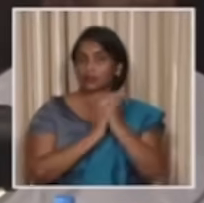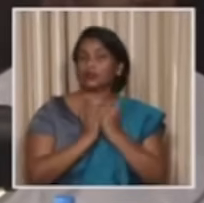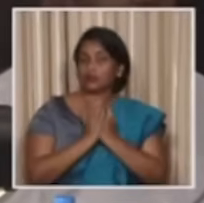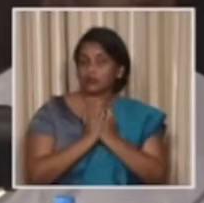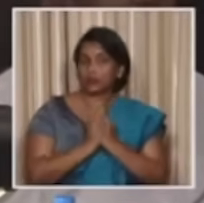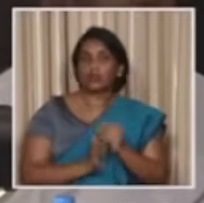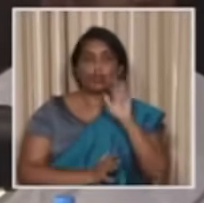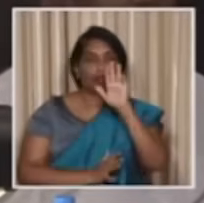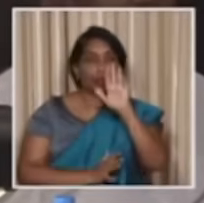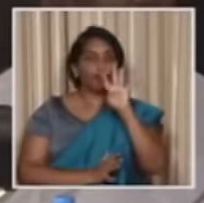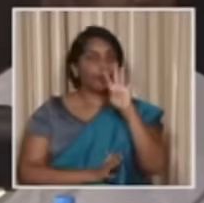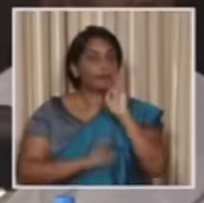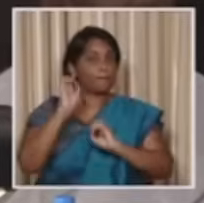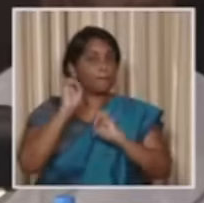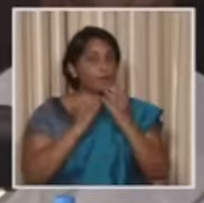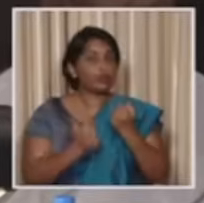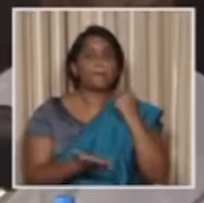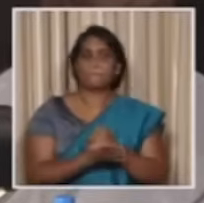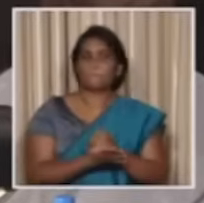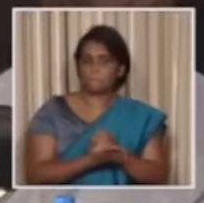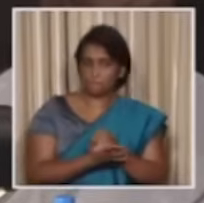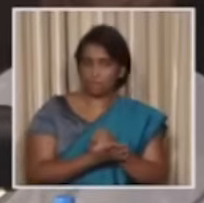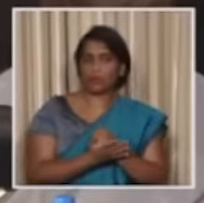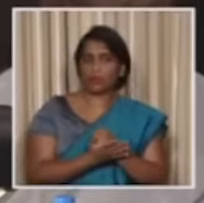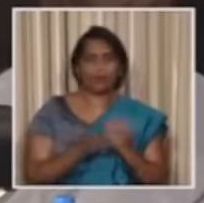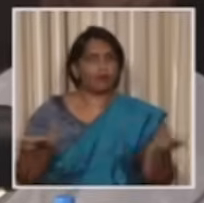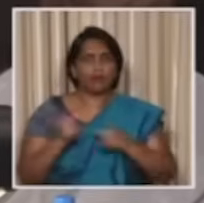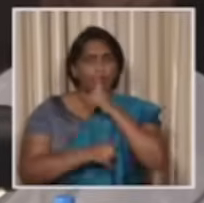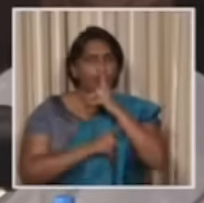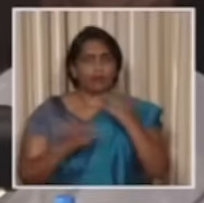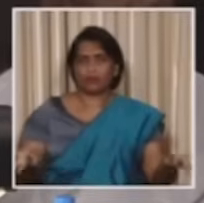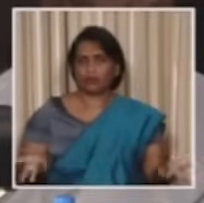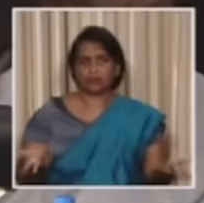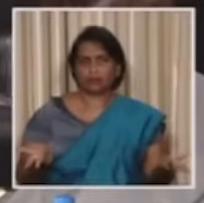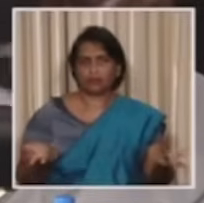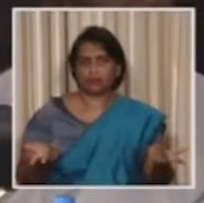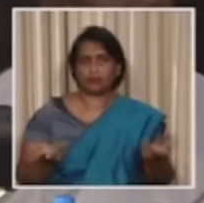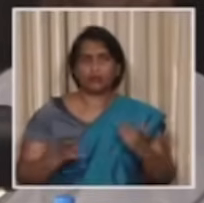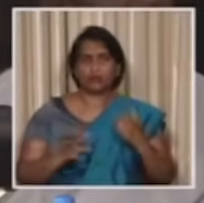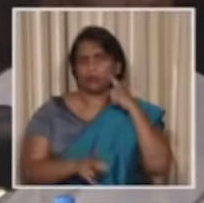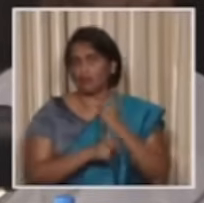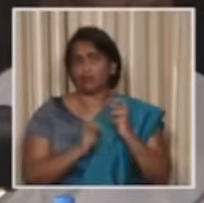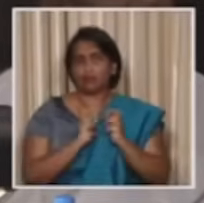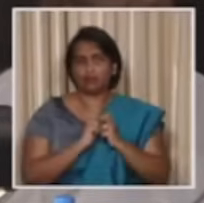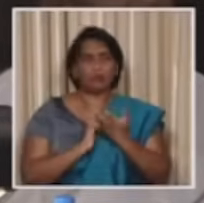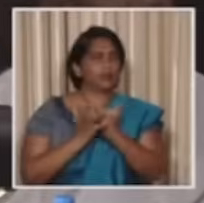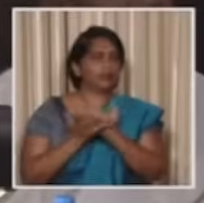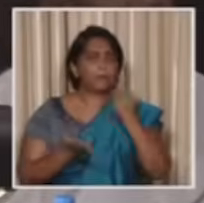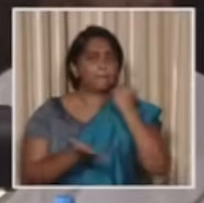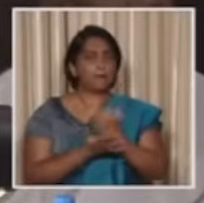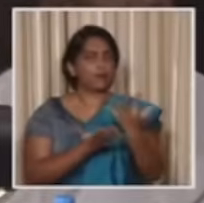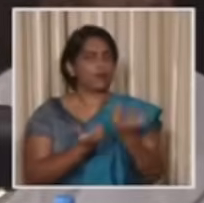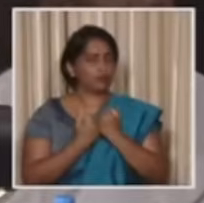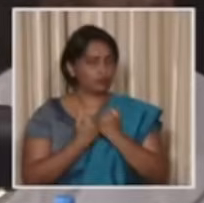ये टा अनु हतरक गाते बैंकु मुनाद में कथा करन क्राइसिस बोन बैंकु